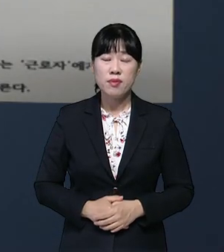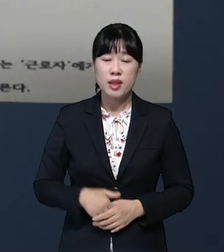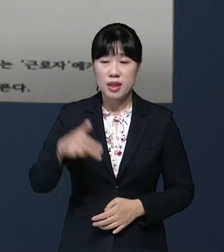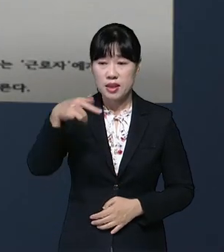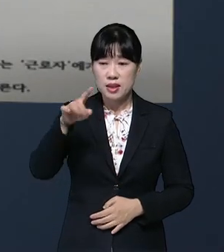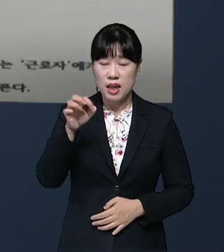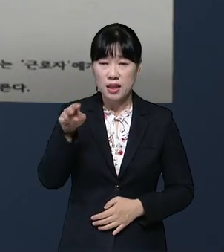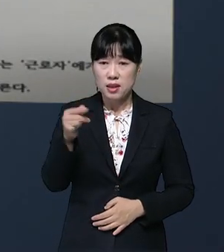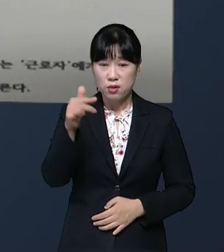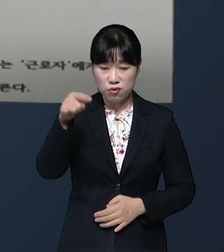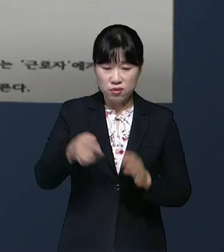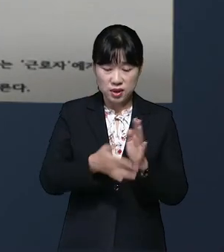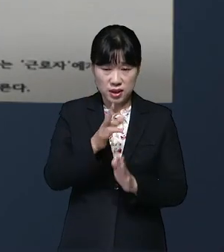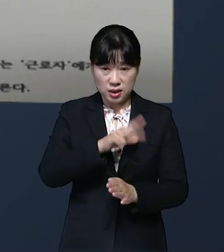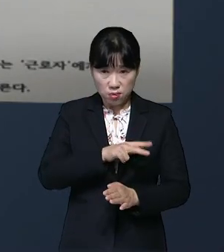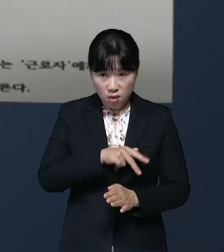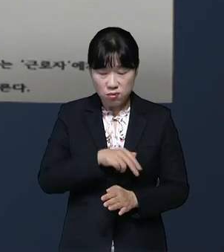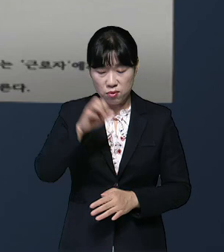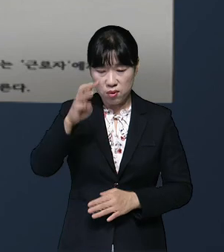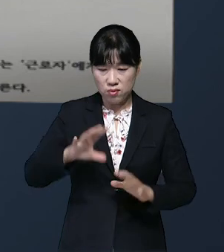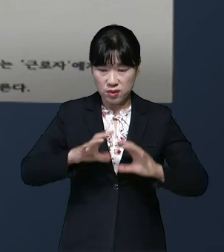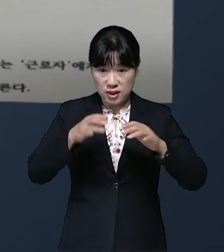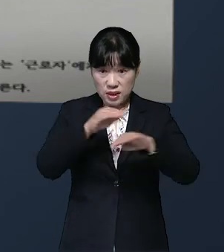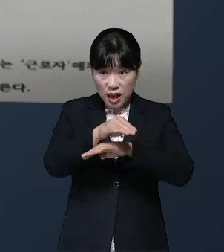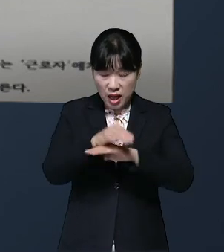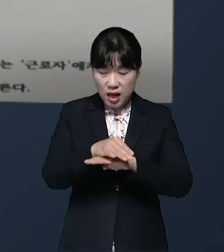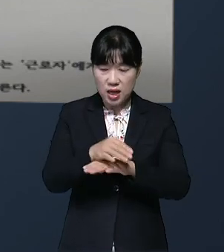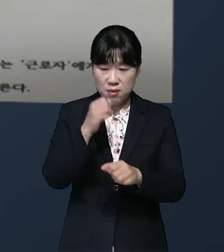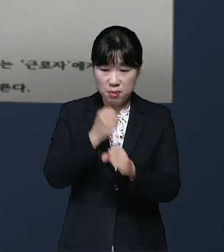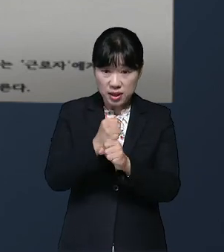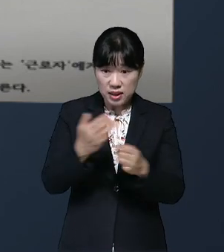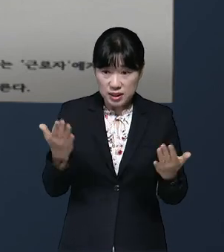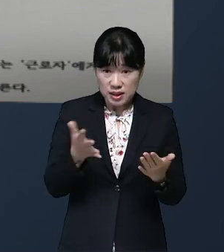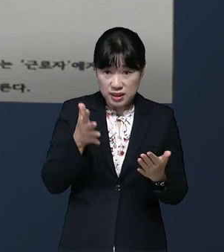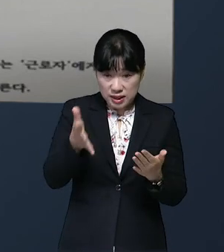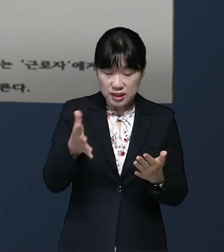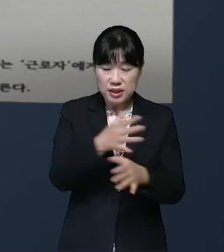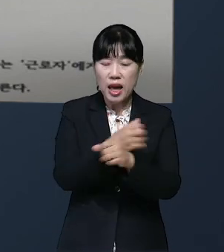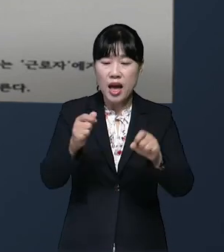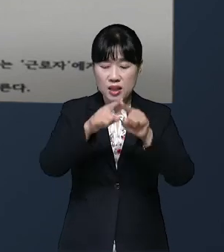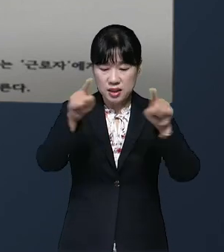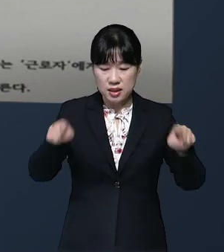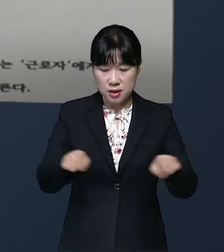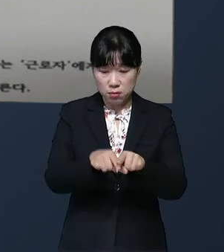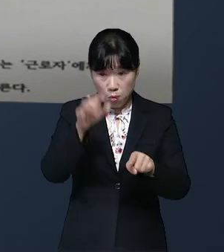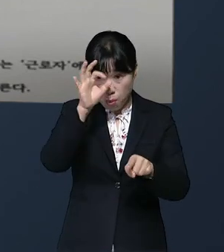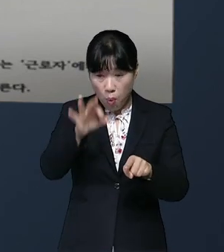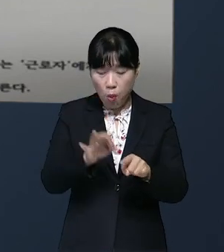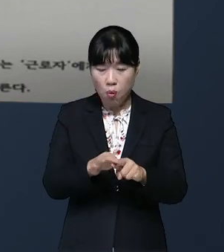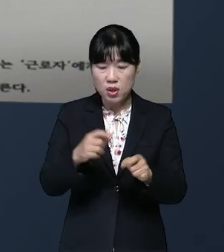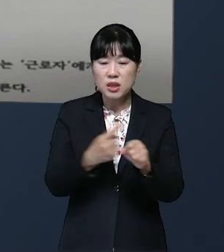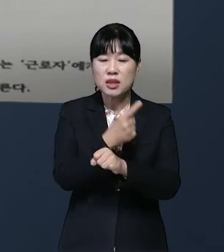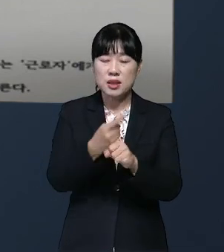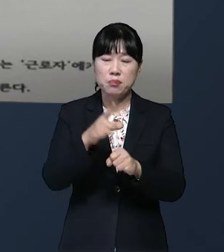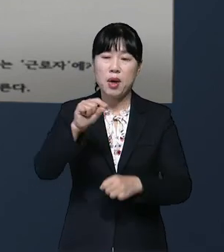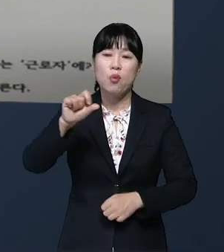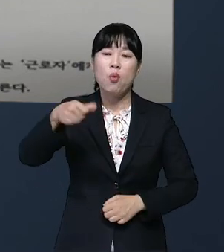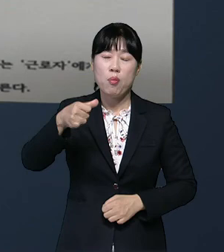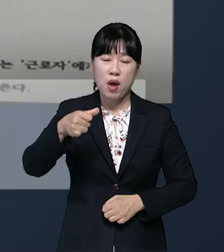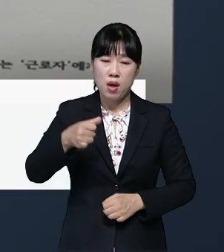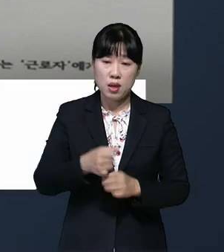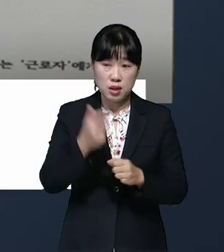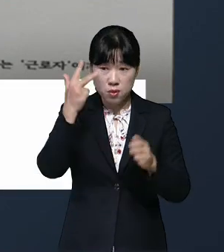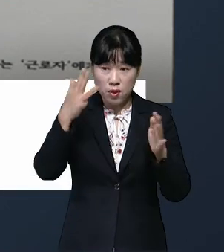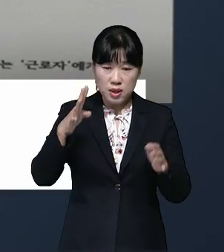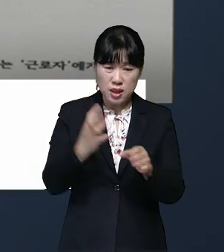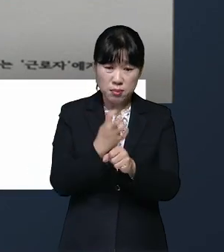장현주 광주시의원이 공개한 광주 글로벌 모터스 생산직 신입 근로자의 계약서입니다. 시급 1,500원, 주